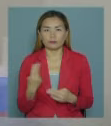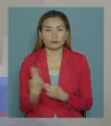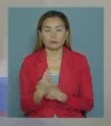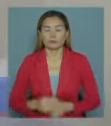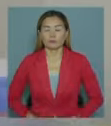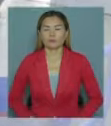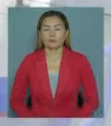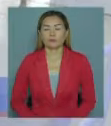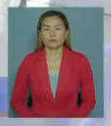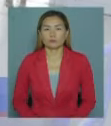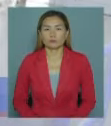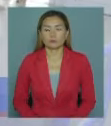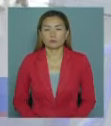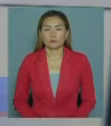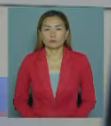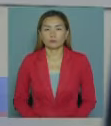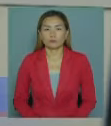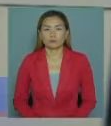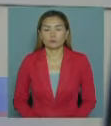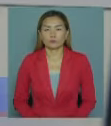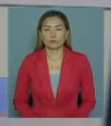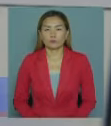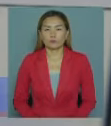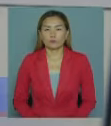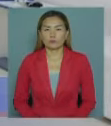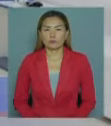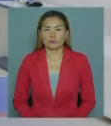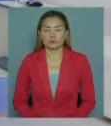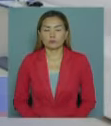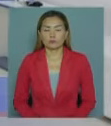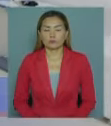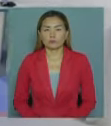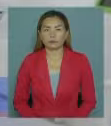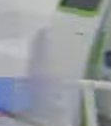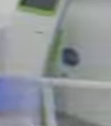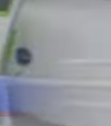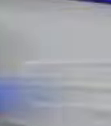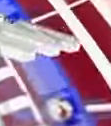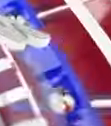не заболеть. Орынгүл Калмырза, Слухияхаттарга, Затлякавыл Гумаров, телеканал Атрау.